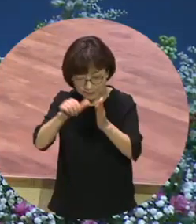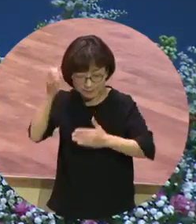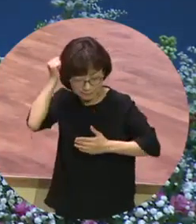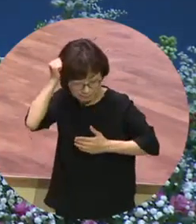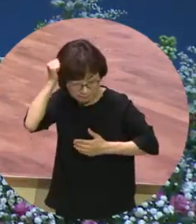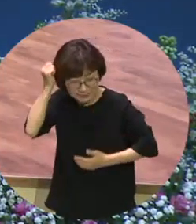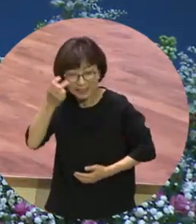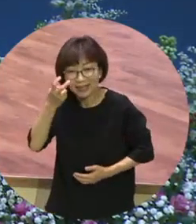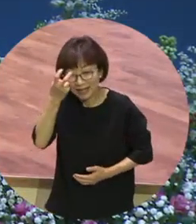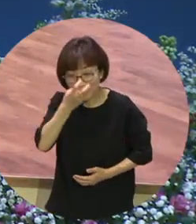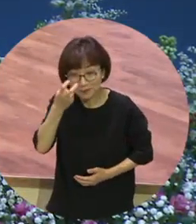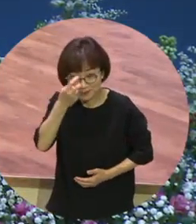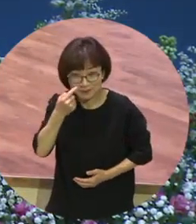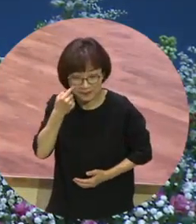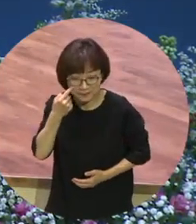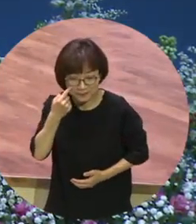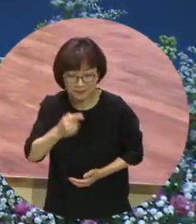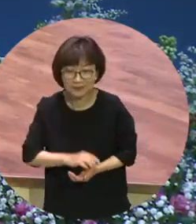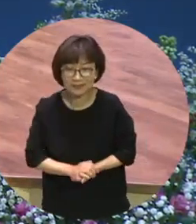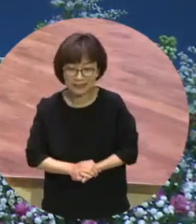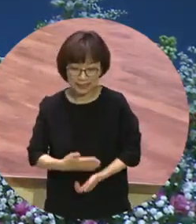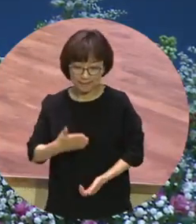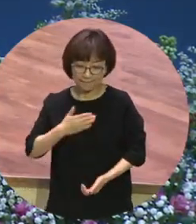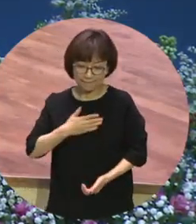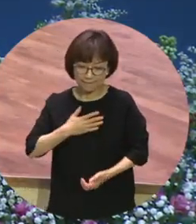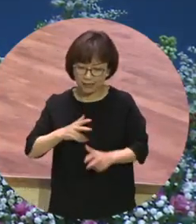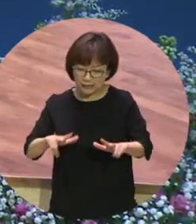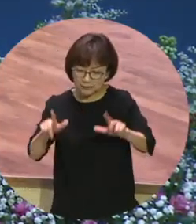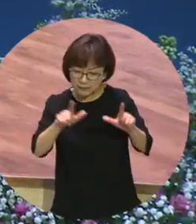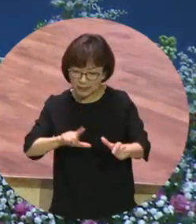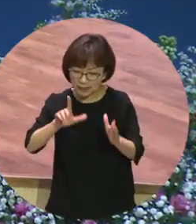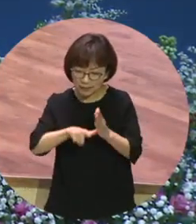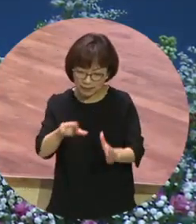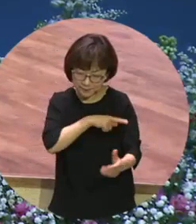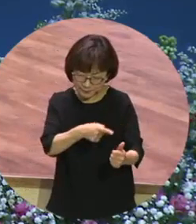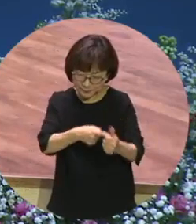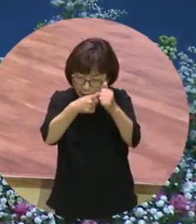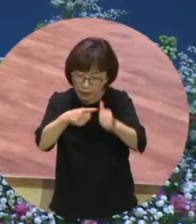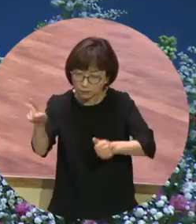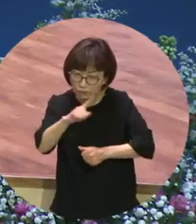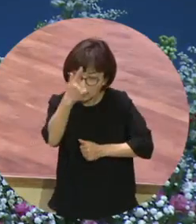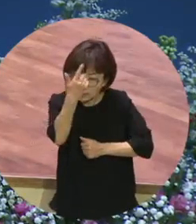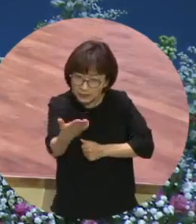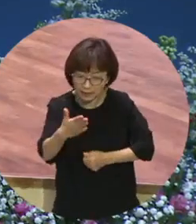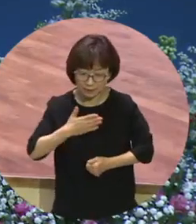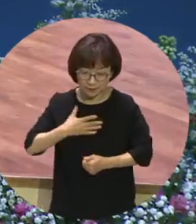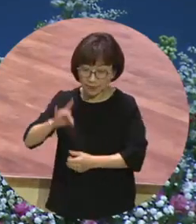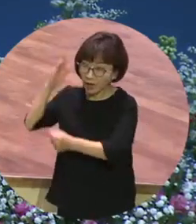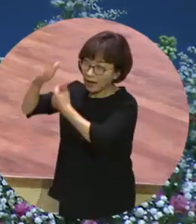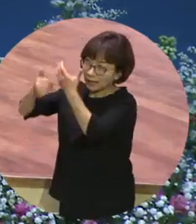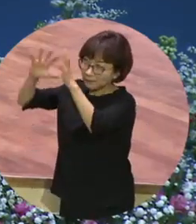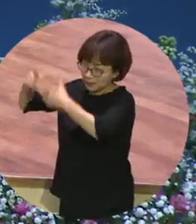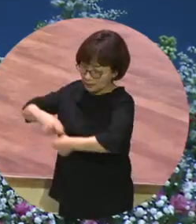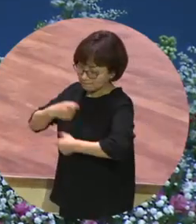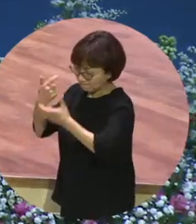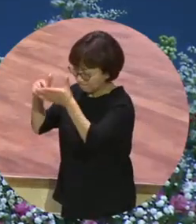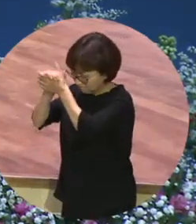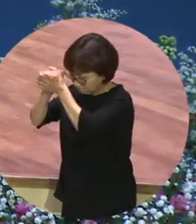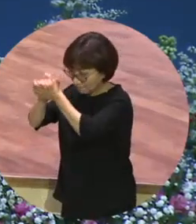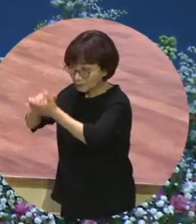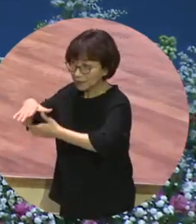부분이에요. 내가 지금 우선순위가 어떻게 되어 있냐, 내가 그 나라와 그이냐, 내가